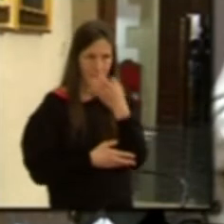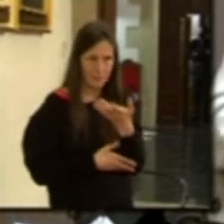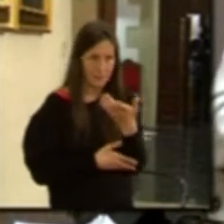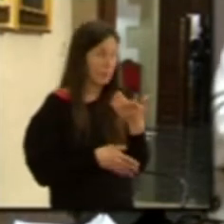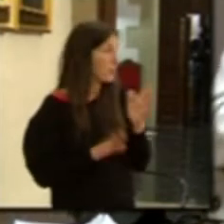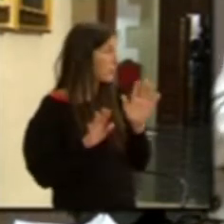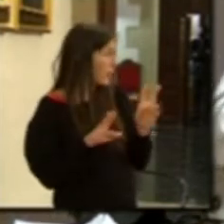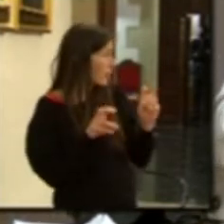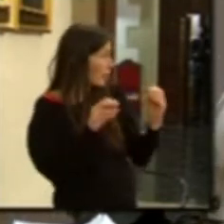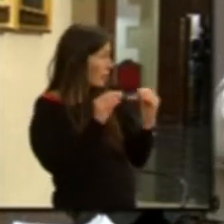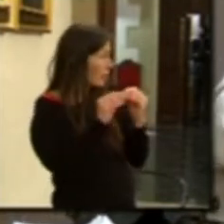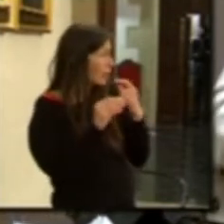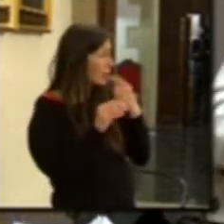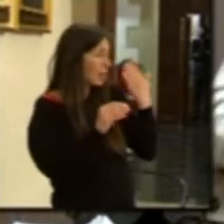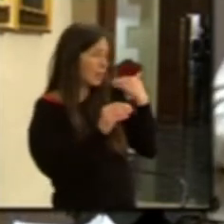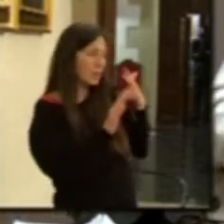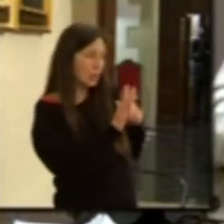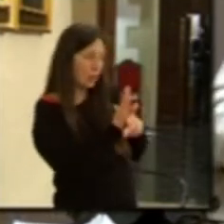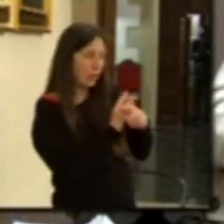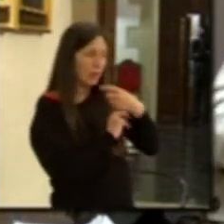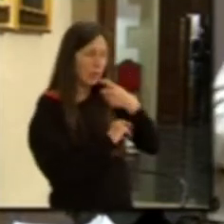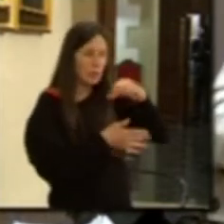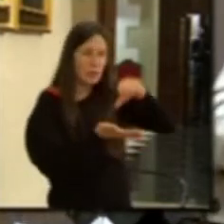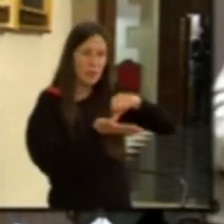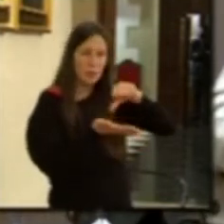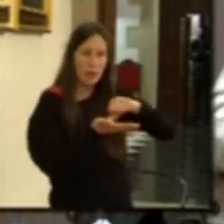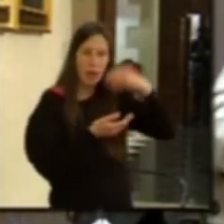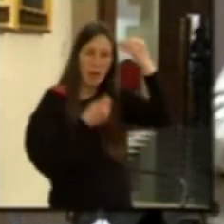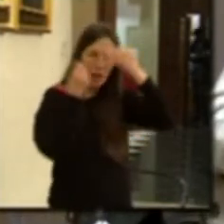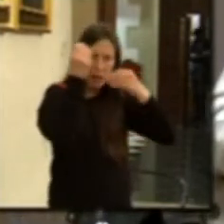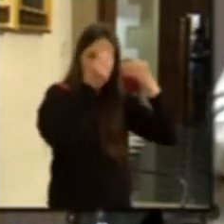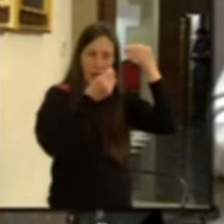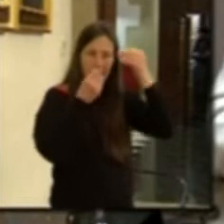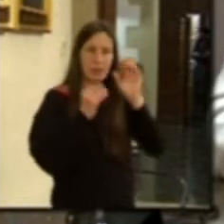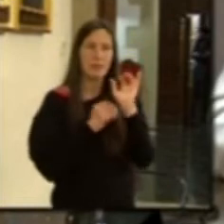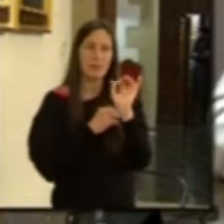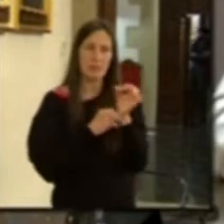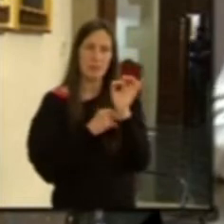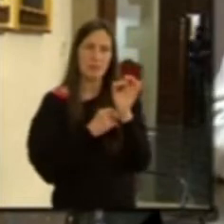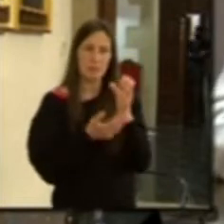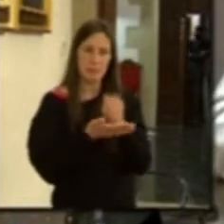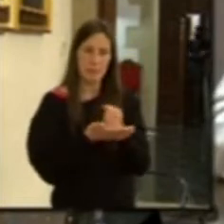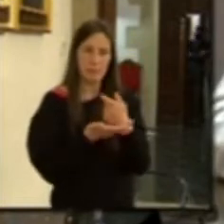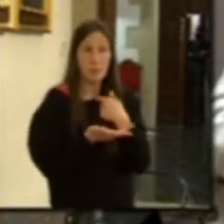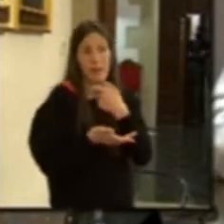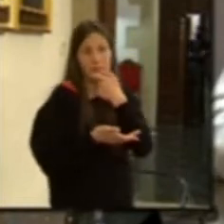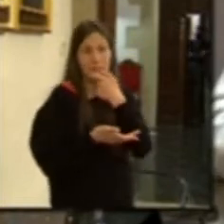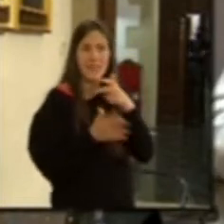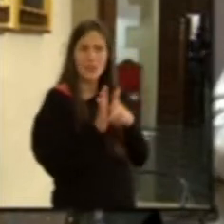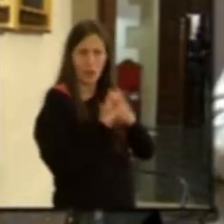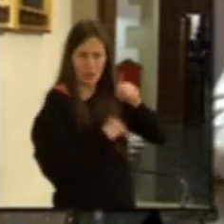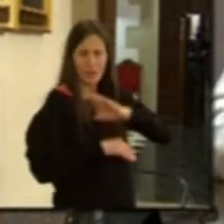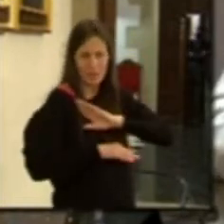i quan mires, doncs, enrere, no?, i que te n'adones, doncs, que la ciutat de Vic, i jo potser perquè m'agrada, doncs, també una mica la